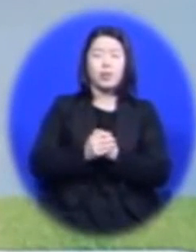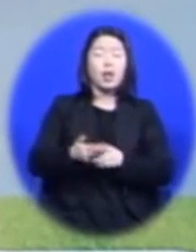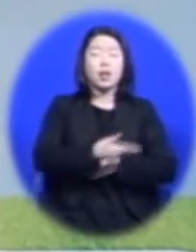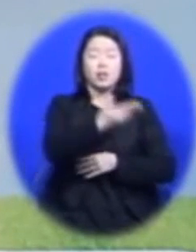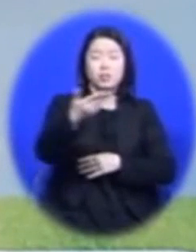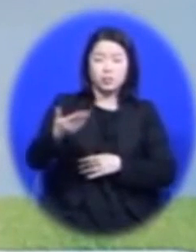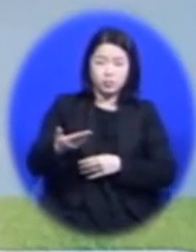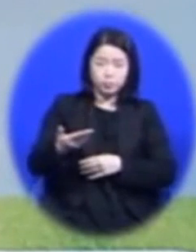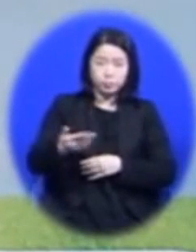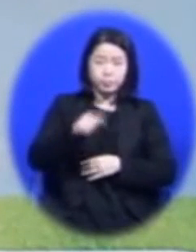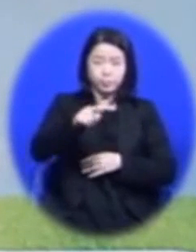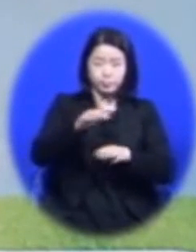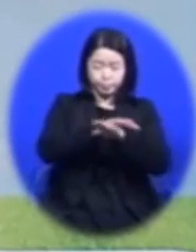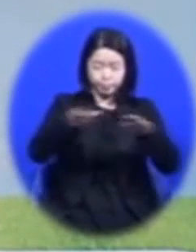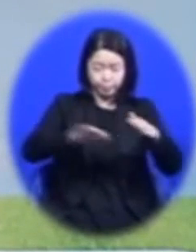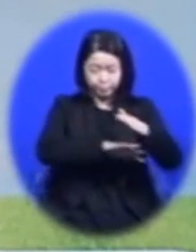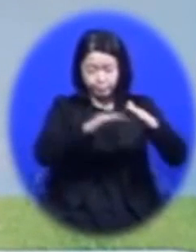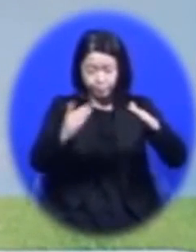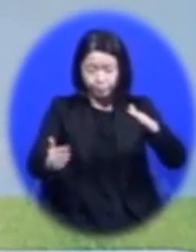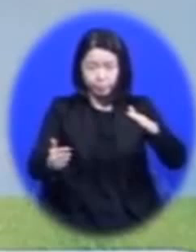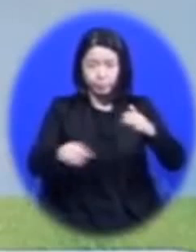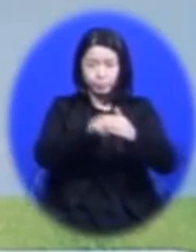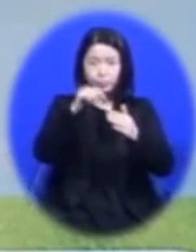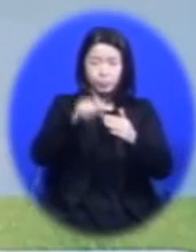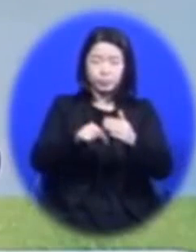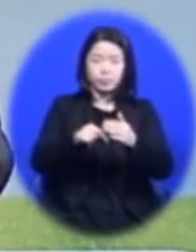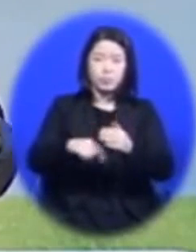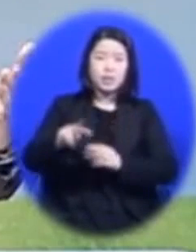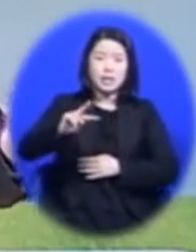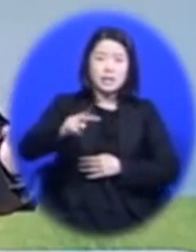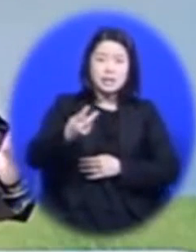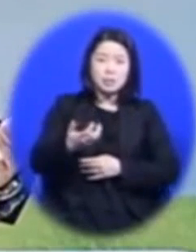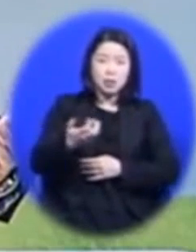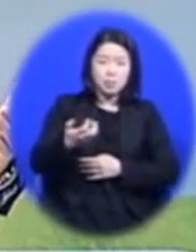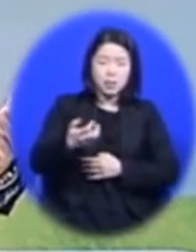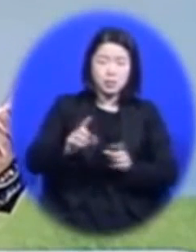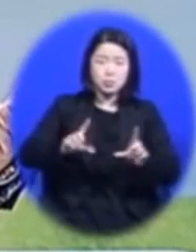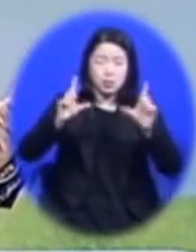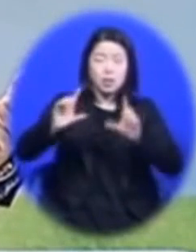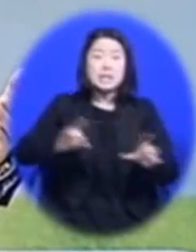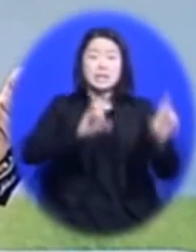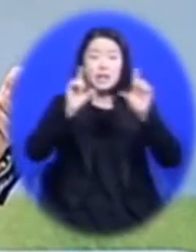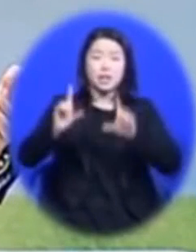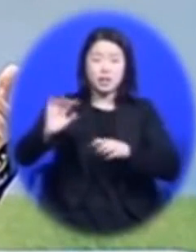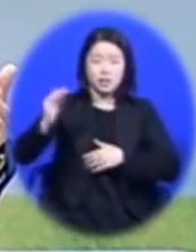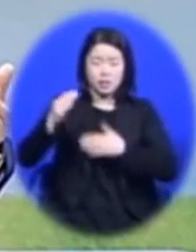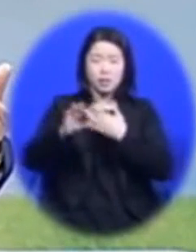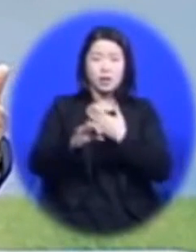여러분, 그 지하 무덤에서 280년을 거기서 살아야 됐다면